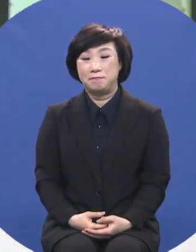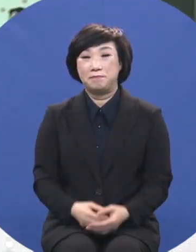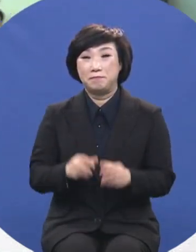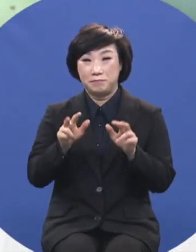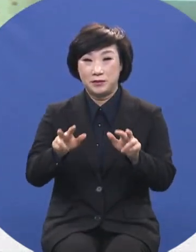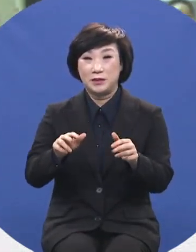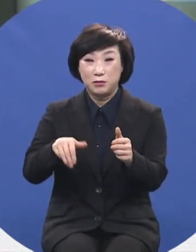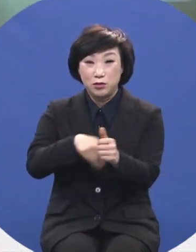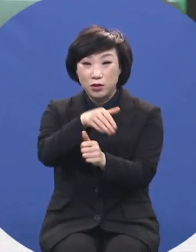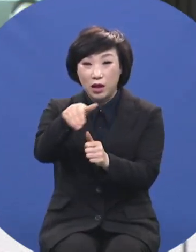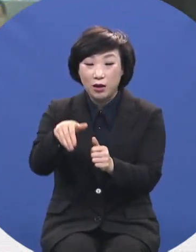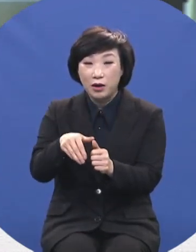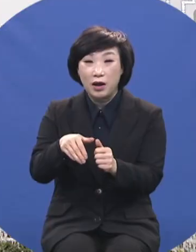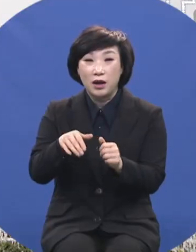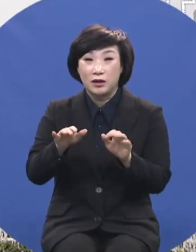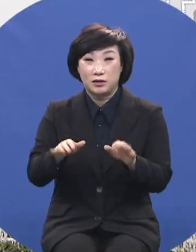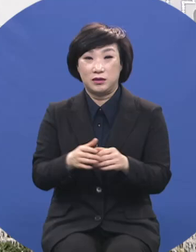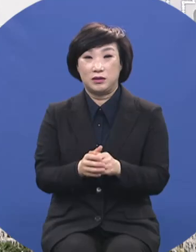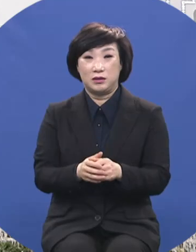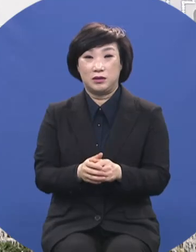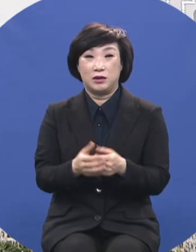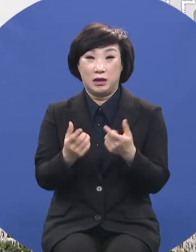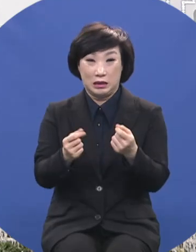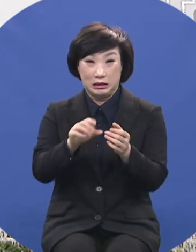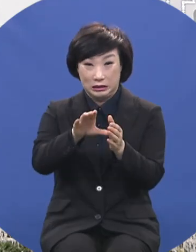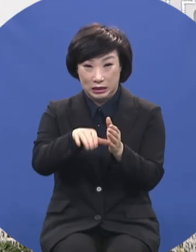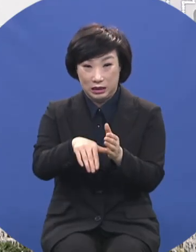지금 시대가 그런 시대니까